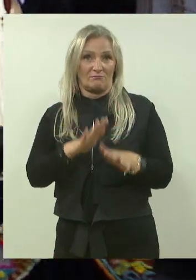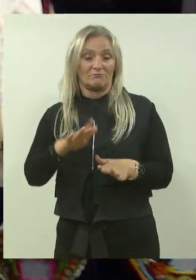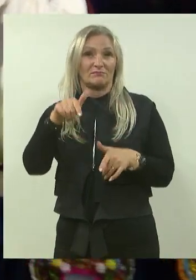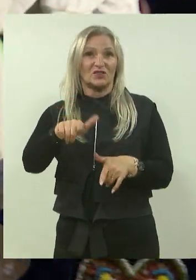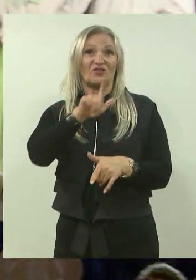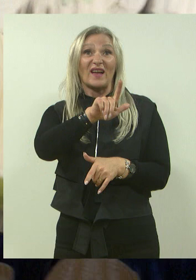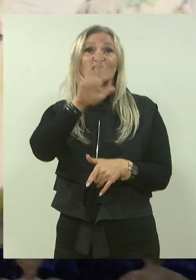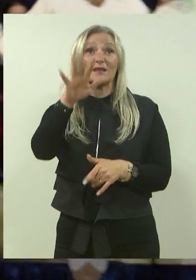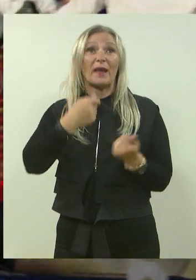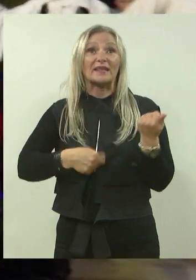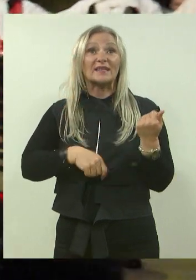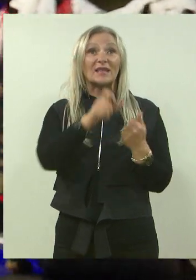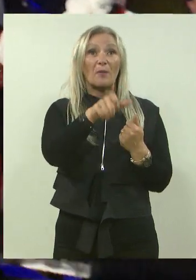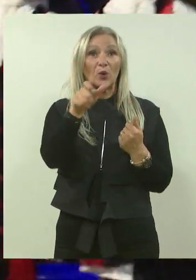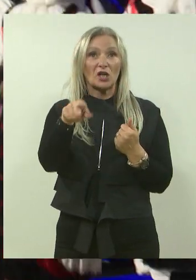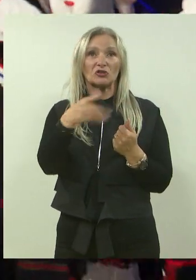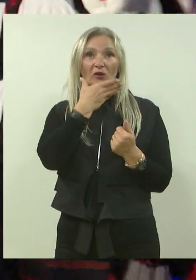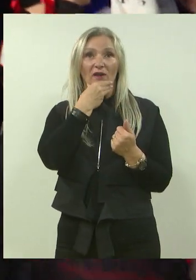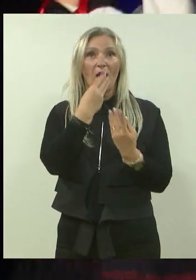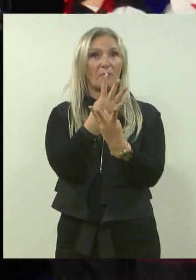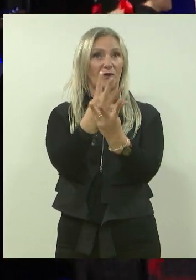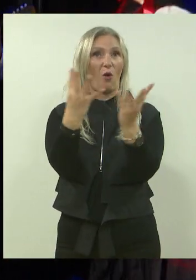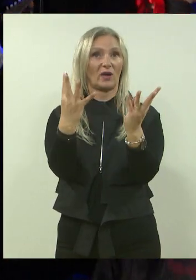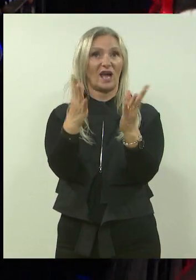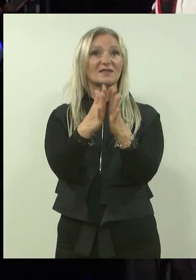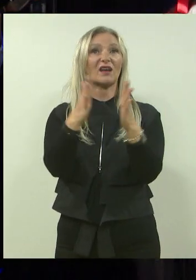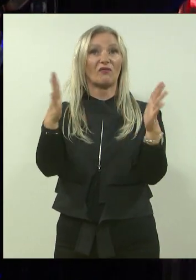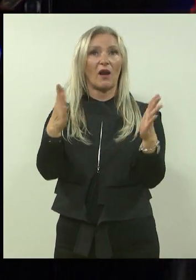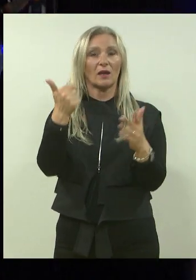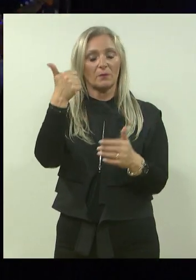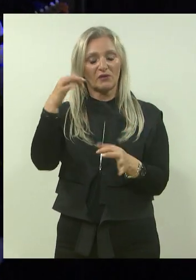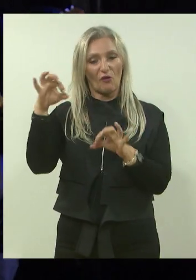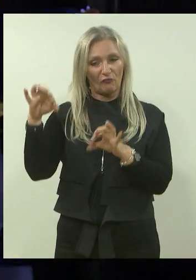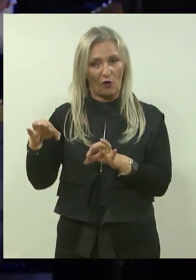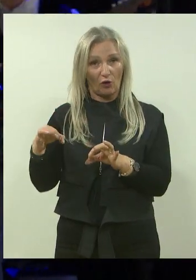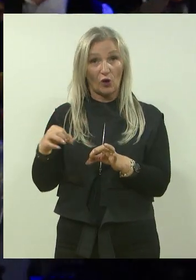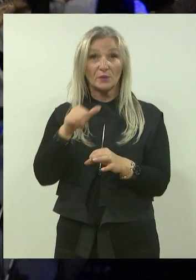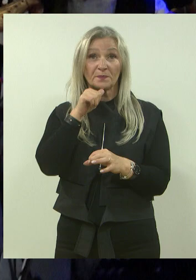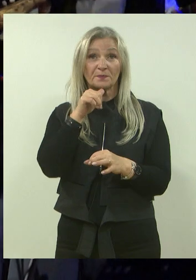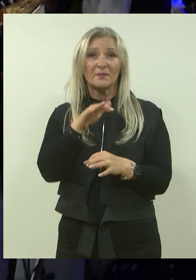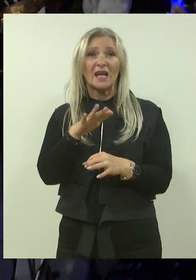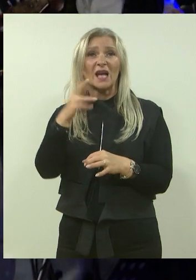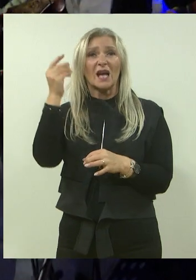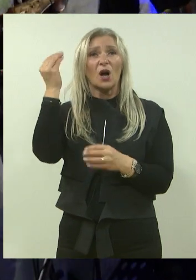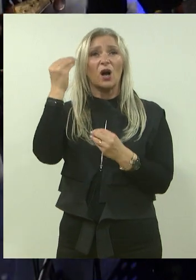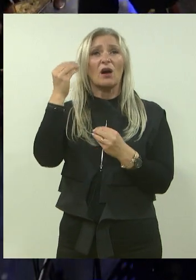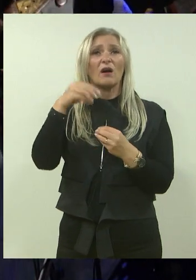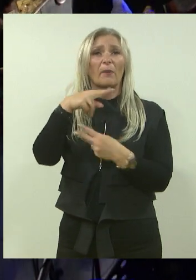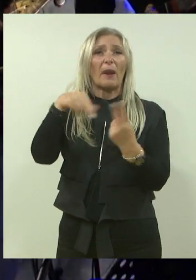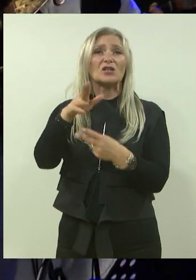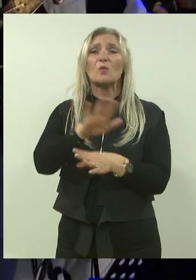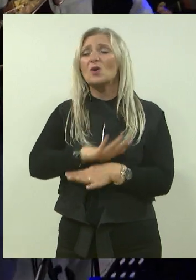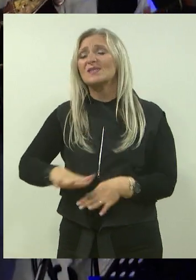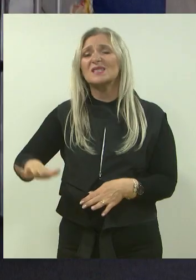da to je jedan lijepi veliki orkestar. Njegov je se repertoar prvo folklorni, a to je repertoar cijele Hrvatske i naravno